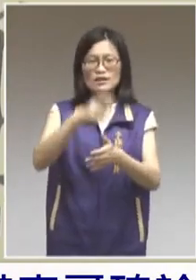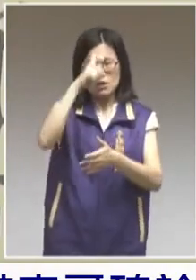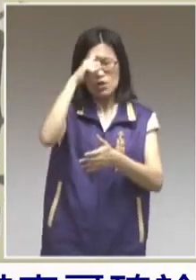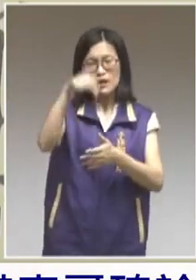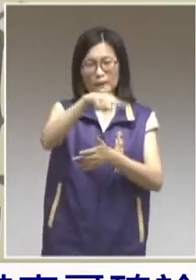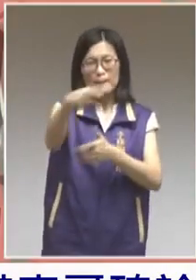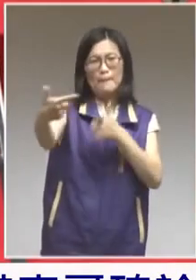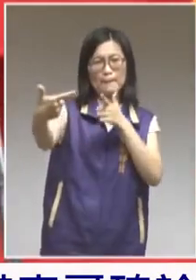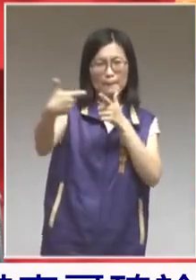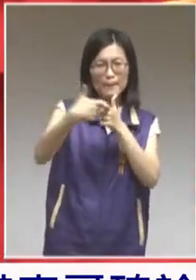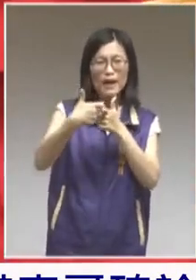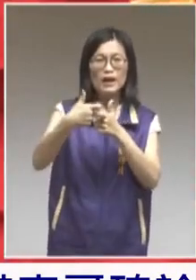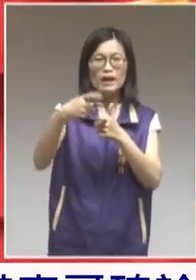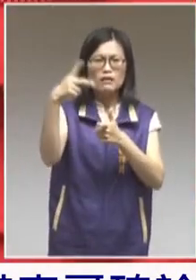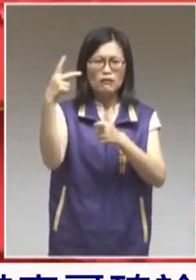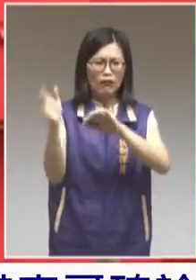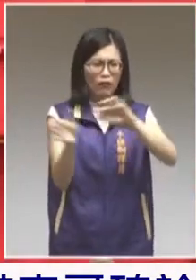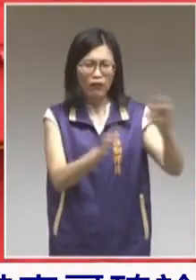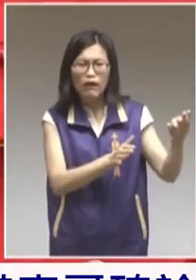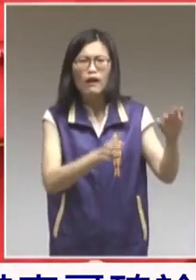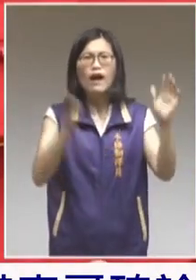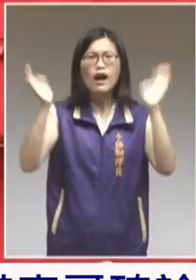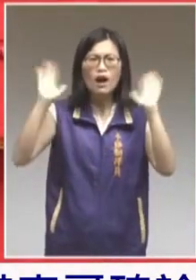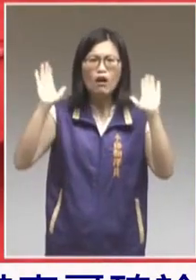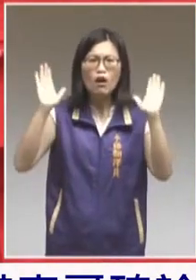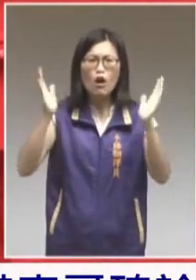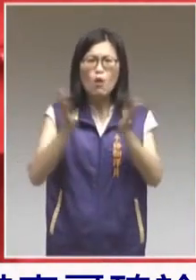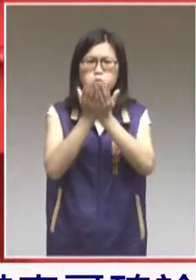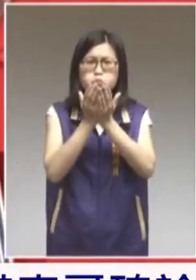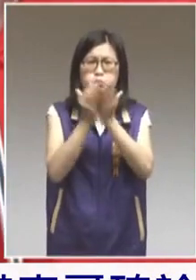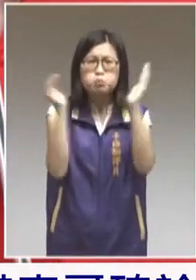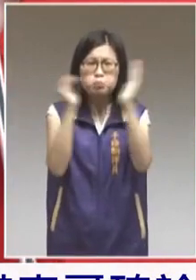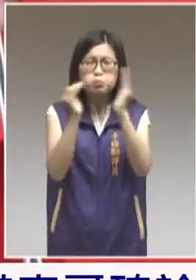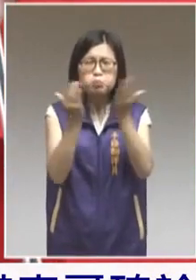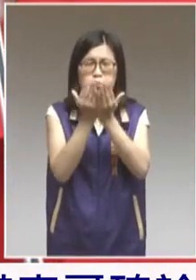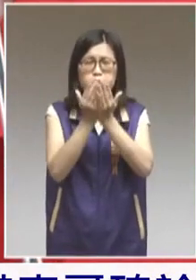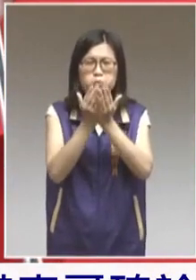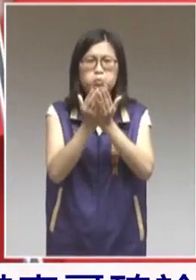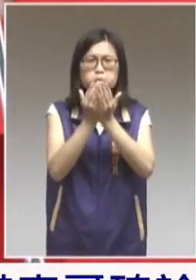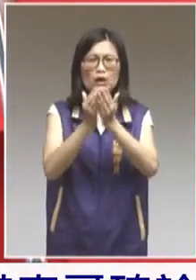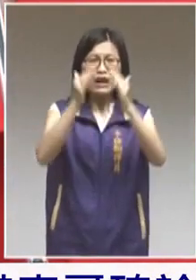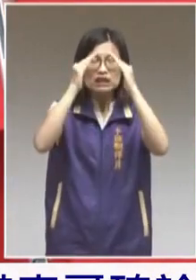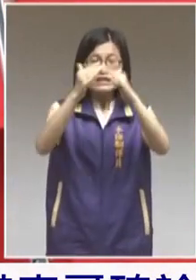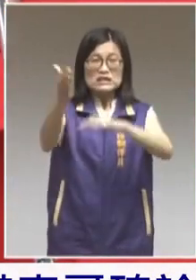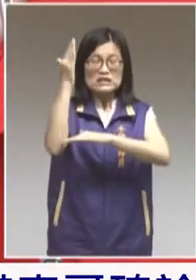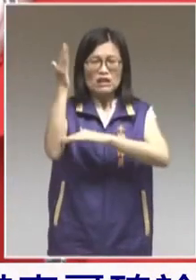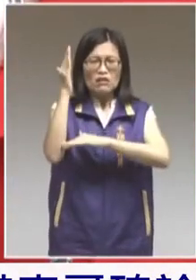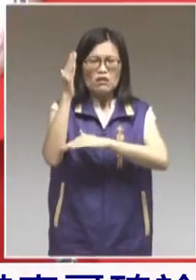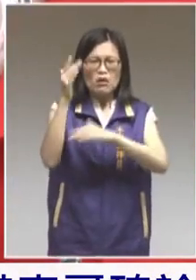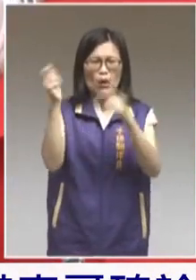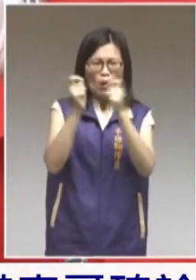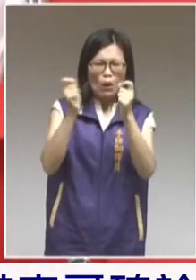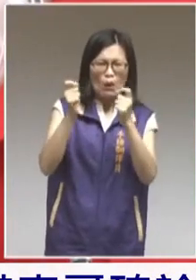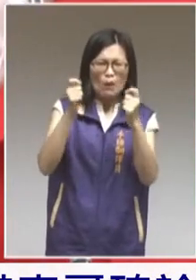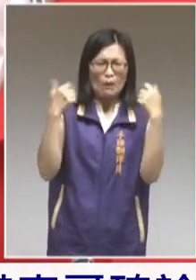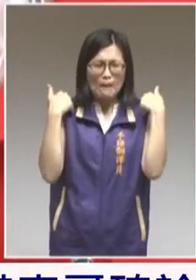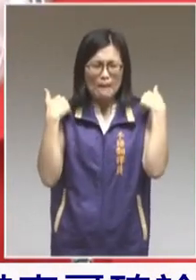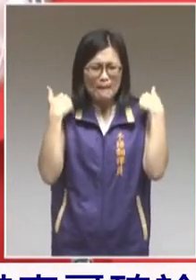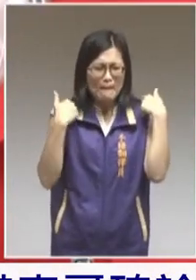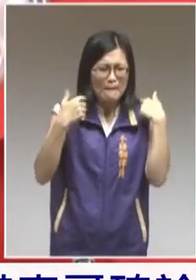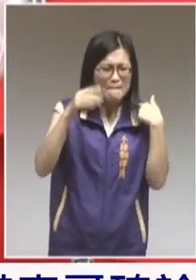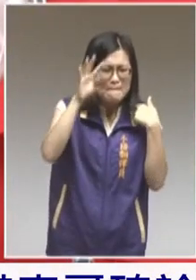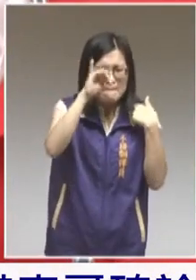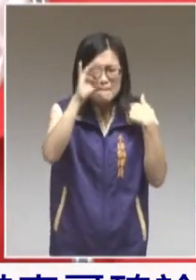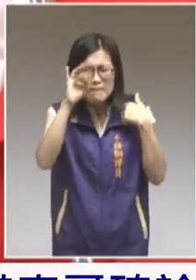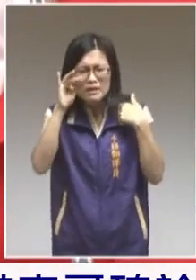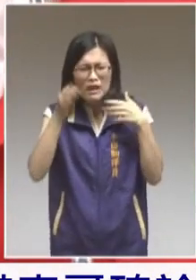讲，咱哩这个小朋友要开学啊，吼，即几工起伏拢咧大盘点、大稽查，吼，针对好好的